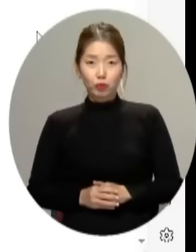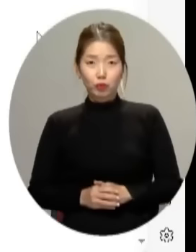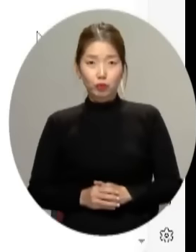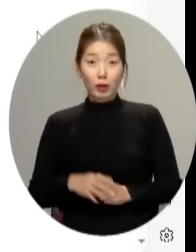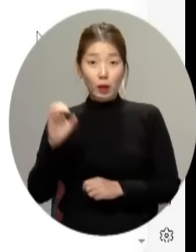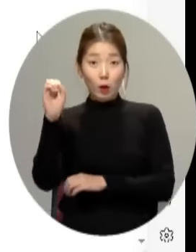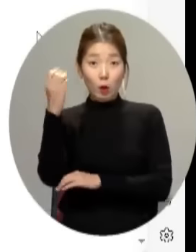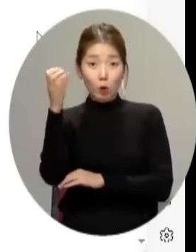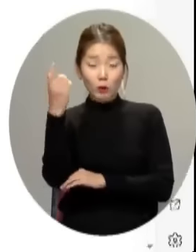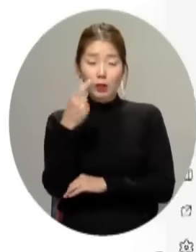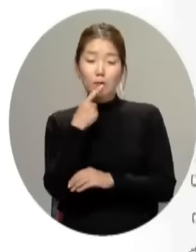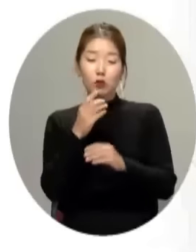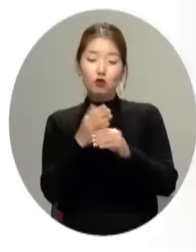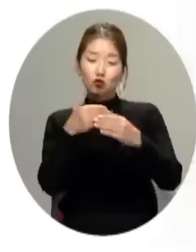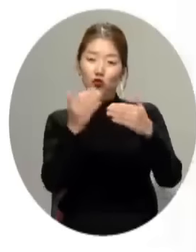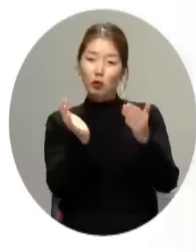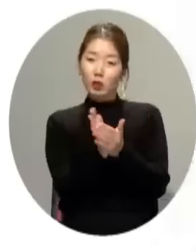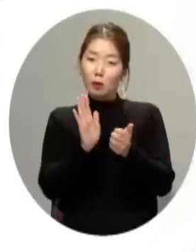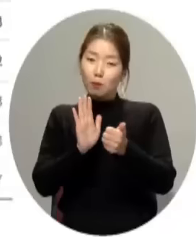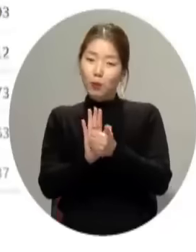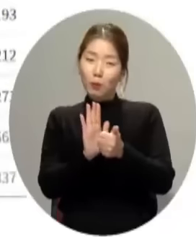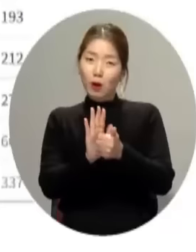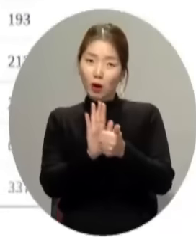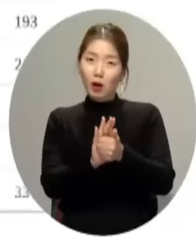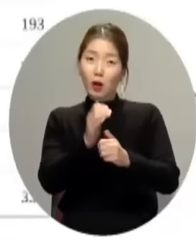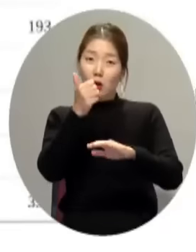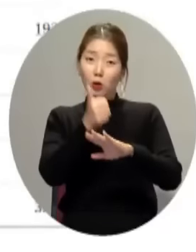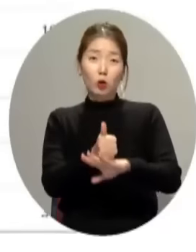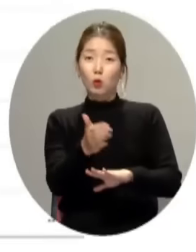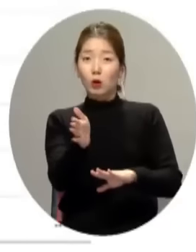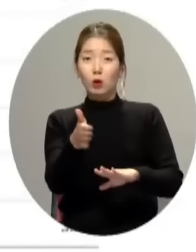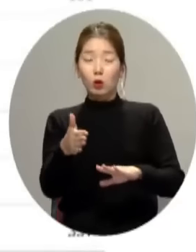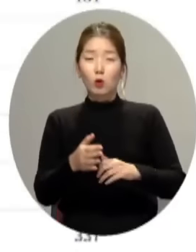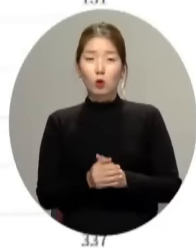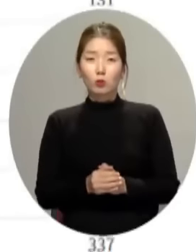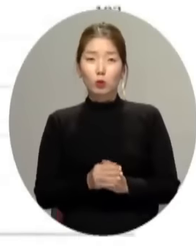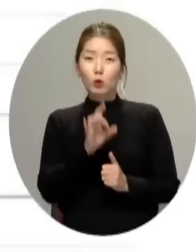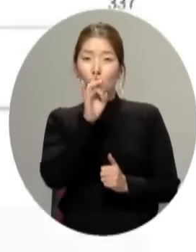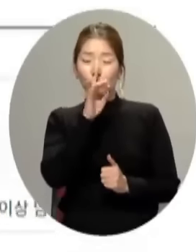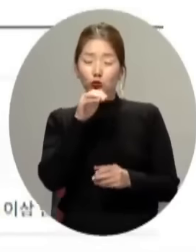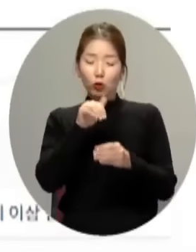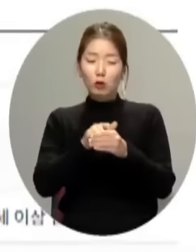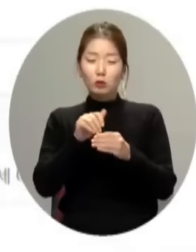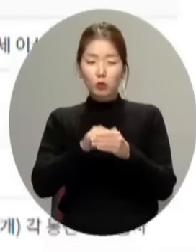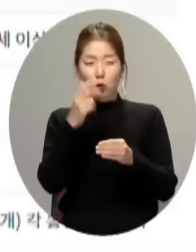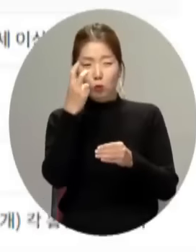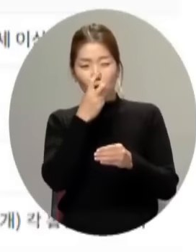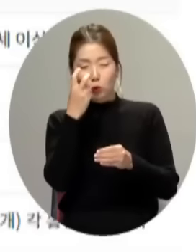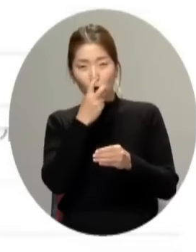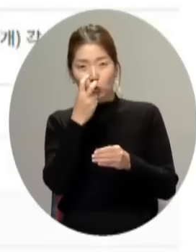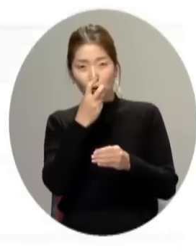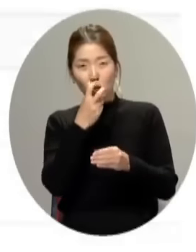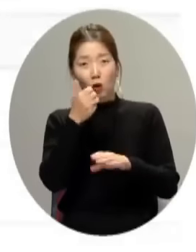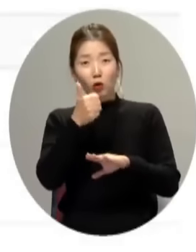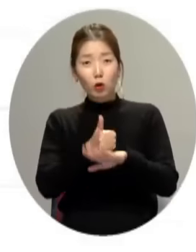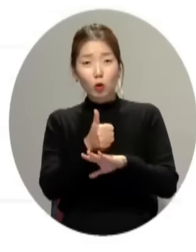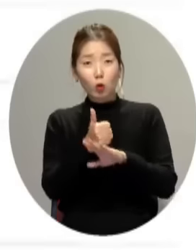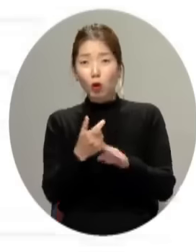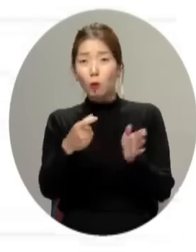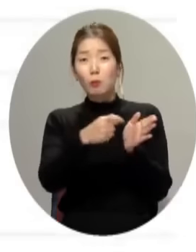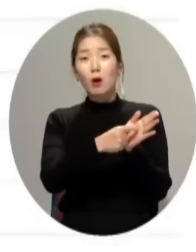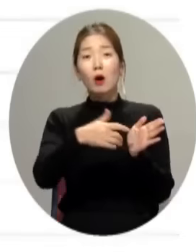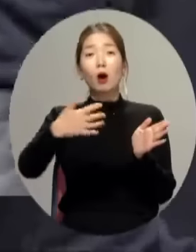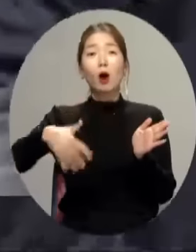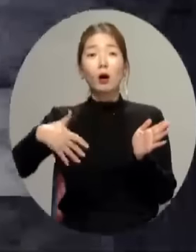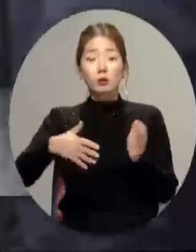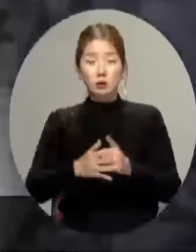언론사 기사의 민주당 지지자 항목에 여론조사 결과가 없었고 중앙선거 여론조사 심의위원회에 결과지가 등록되지